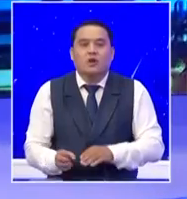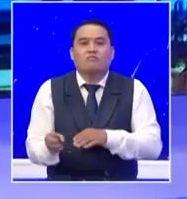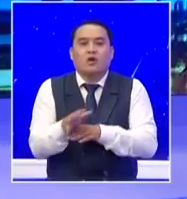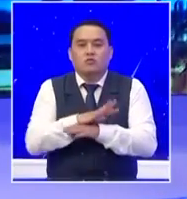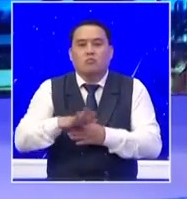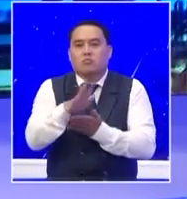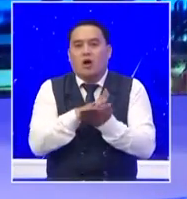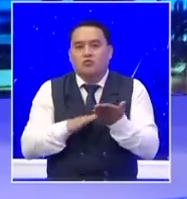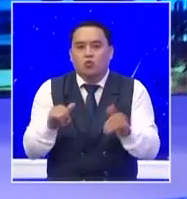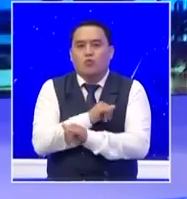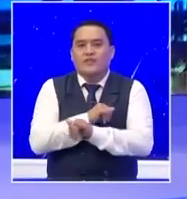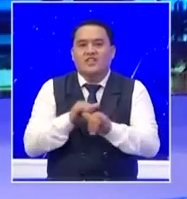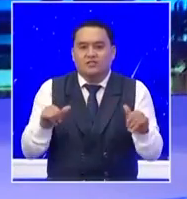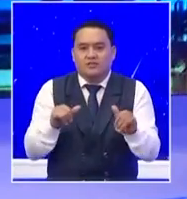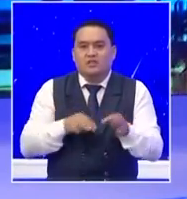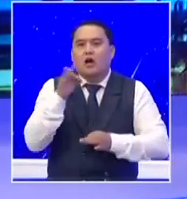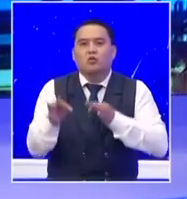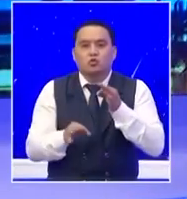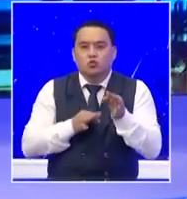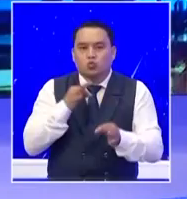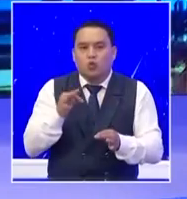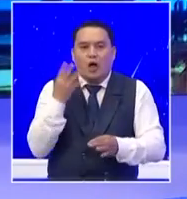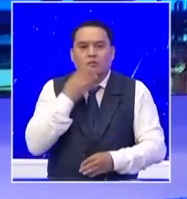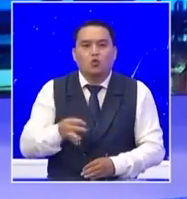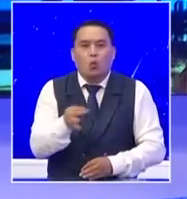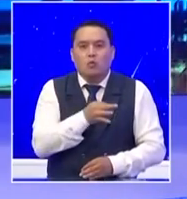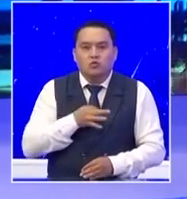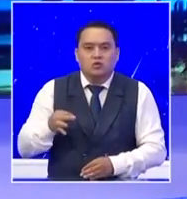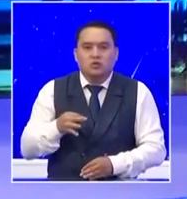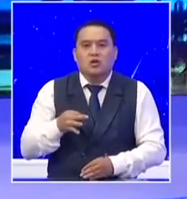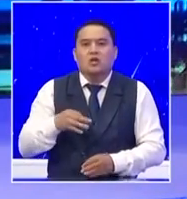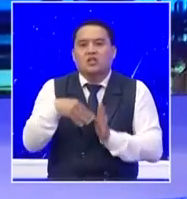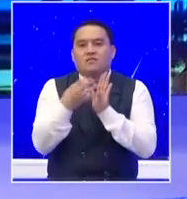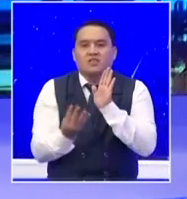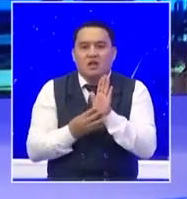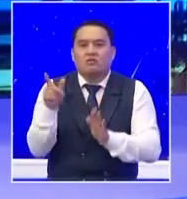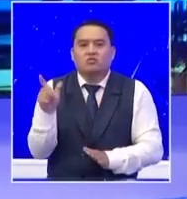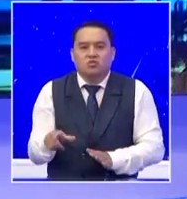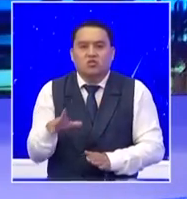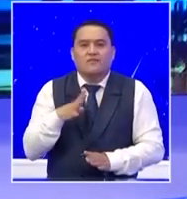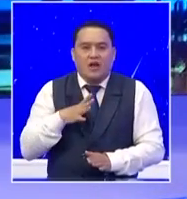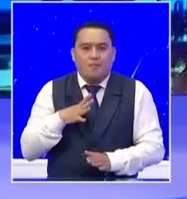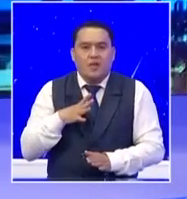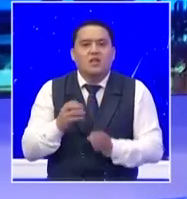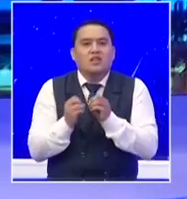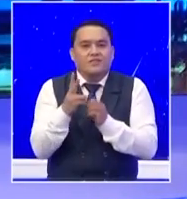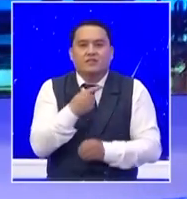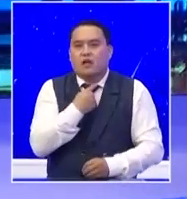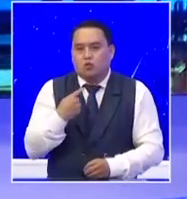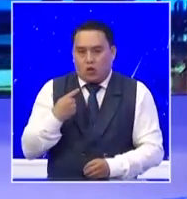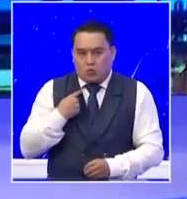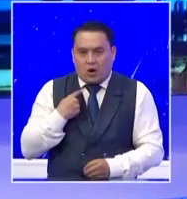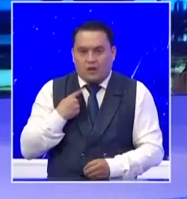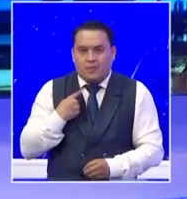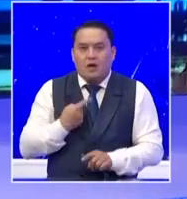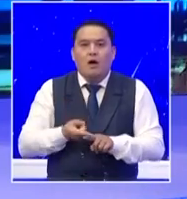Коронавирус продолжает свое наступление. За минувшие сутки только в Алматинской области статистика выросла еще на 19 человек, 12 из которых